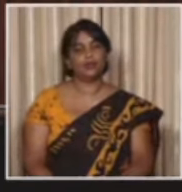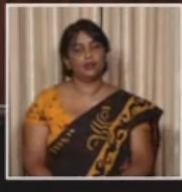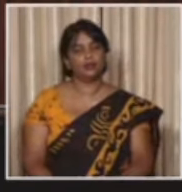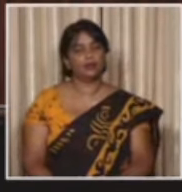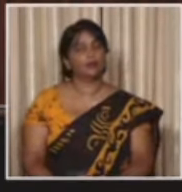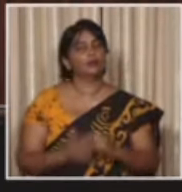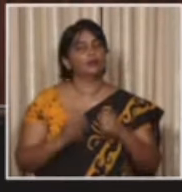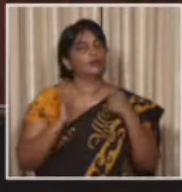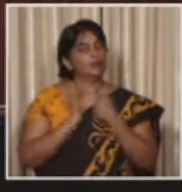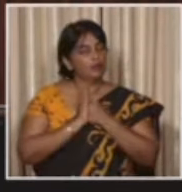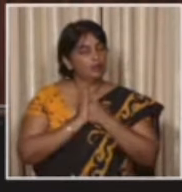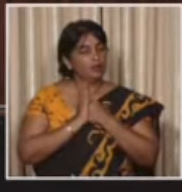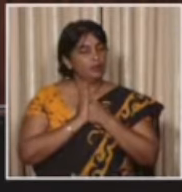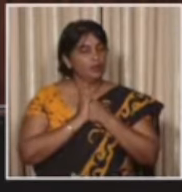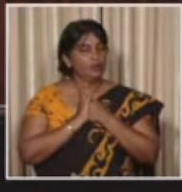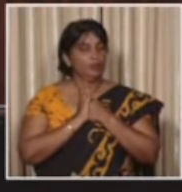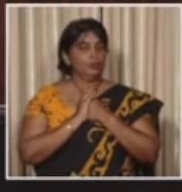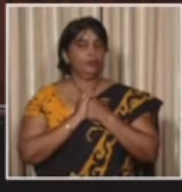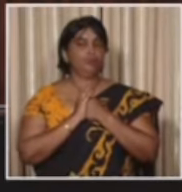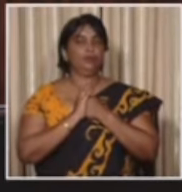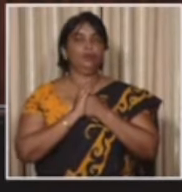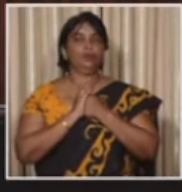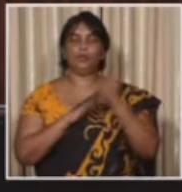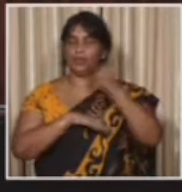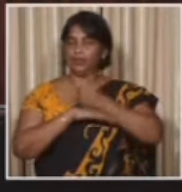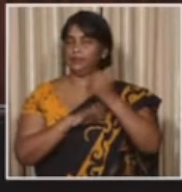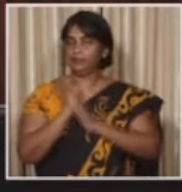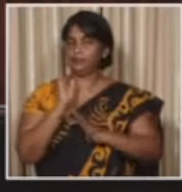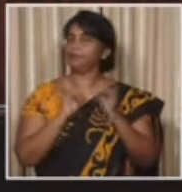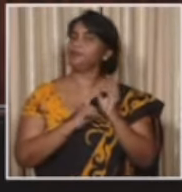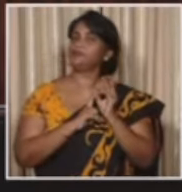ගරු මුල් අසනාරුවඩ මන්ත්‍රීතුමනි,